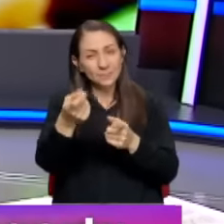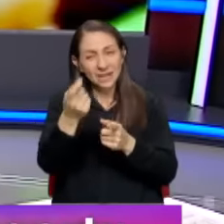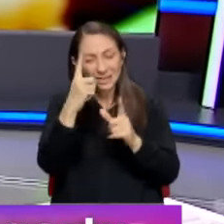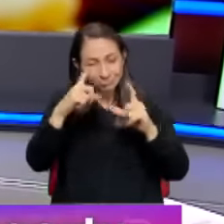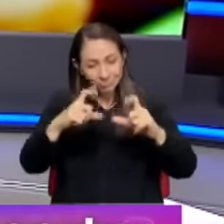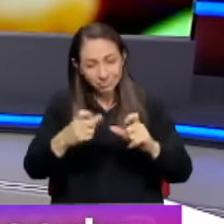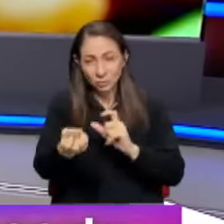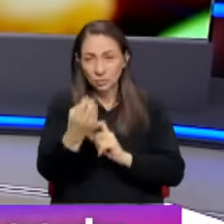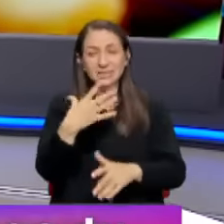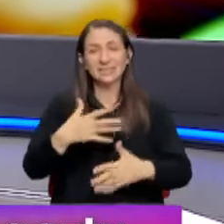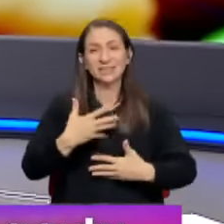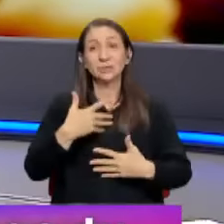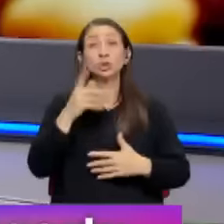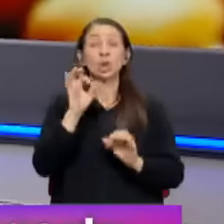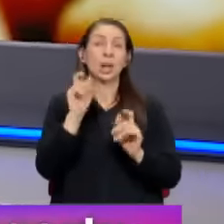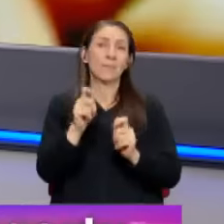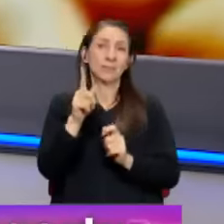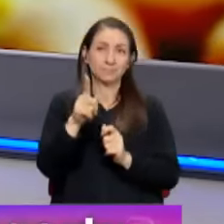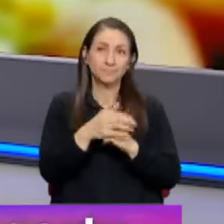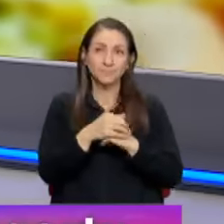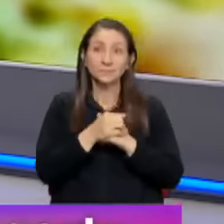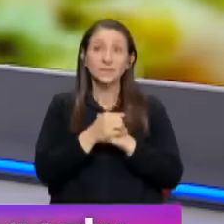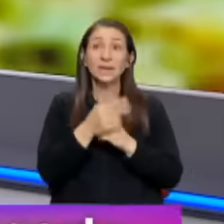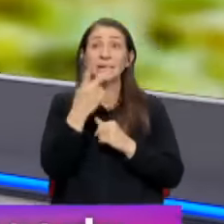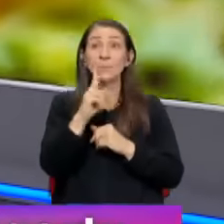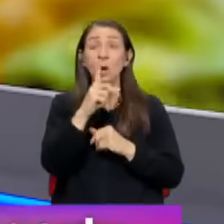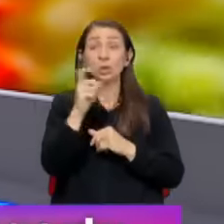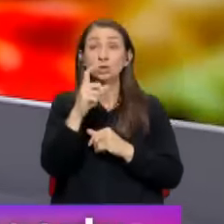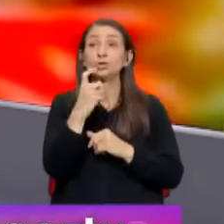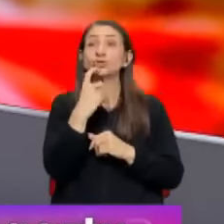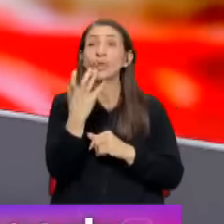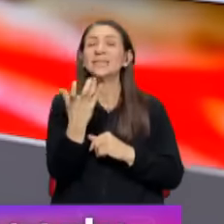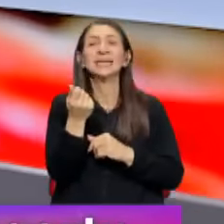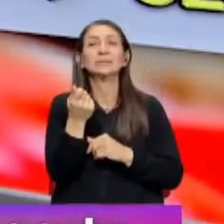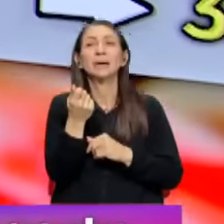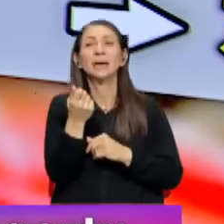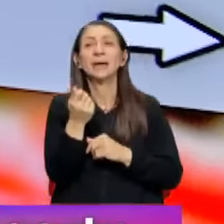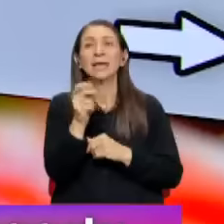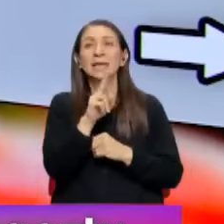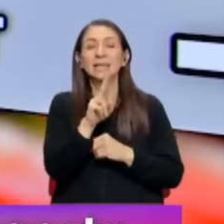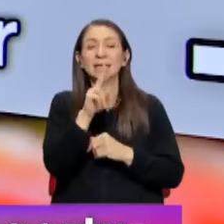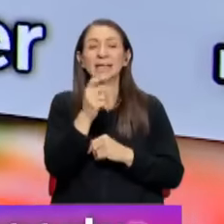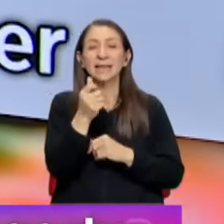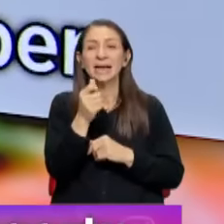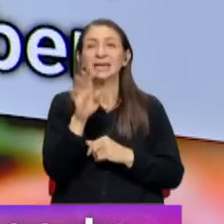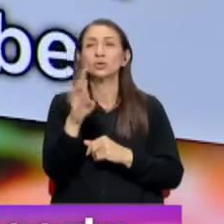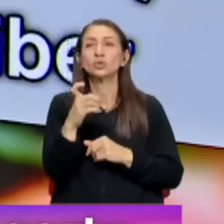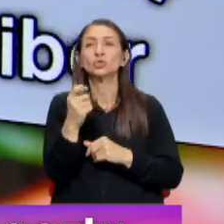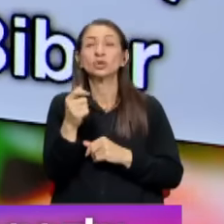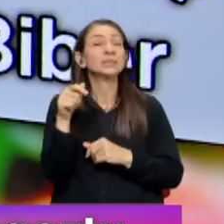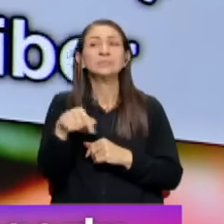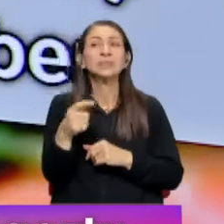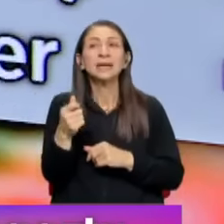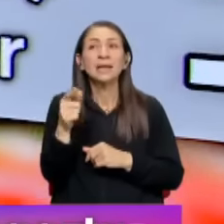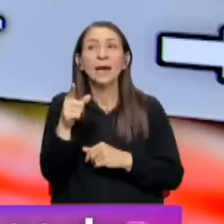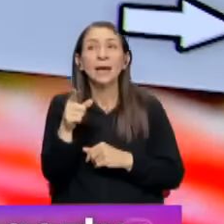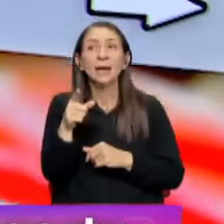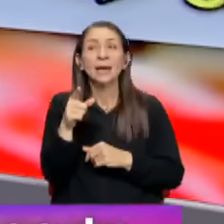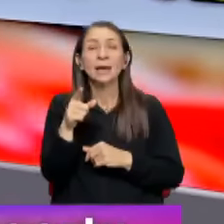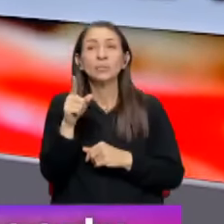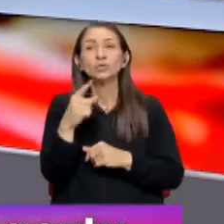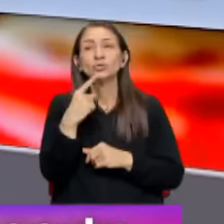seviniriz. O zaman şöyle ilerleyelim. 2019 yılında domates ne kadardı? 7 lira 49 kuruş. Şimdi ne kadar?